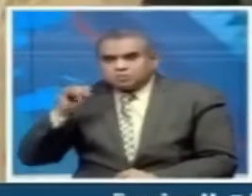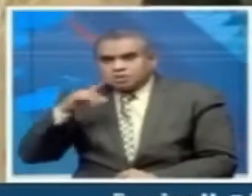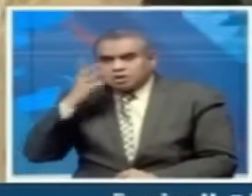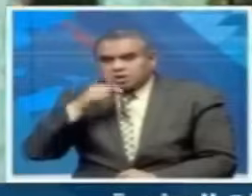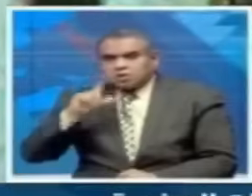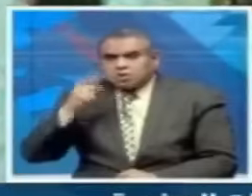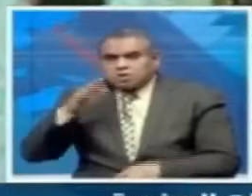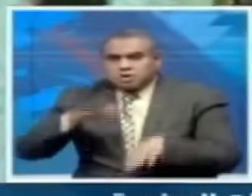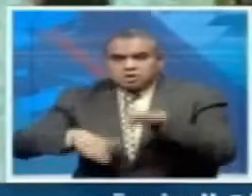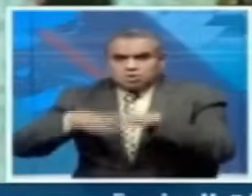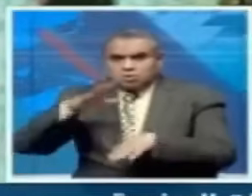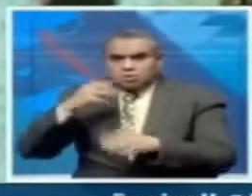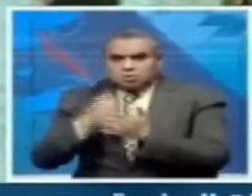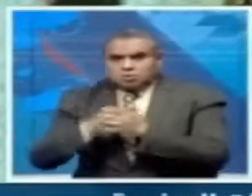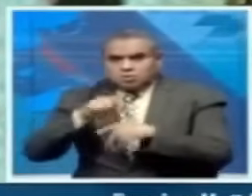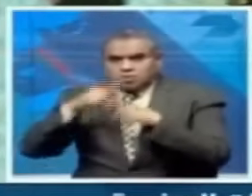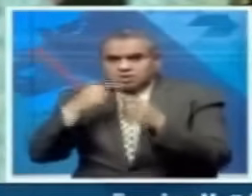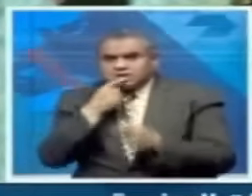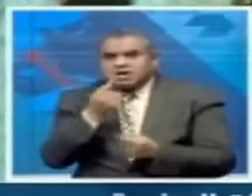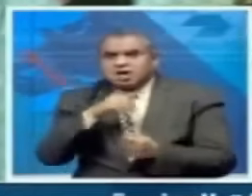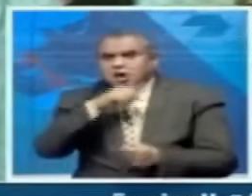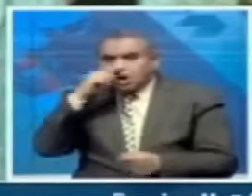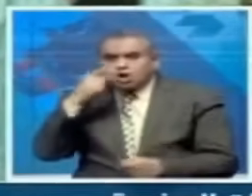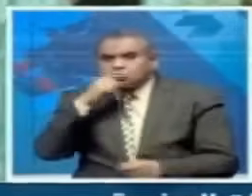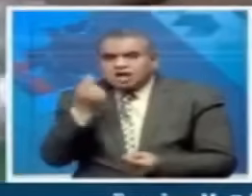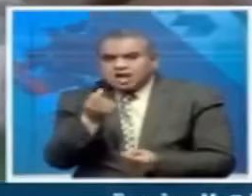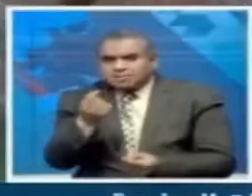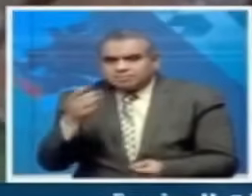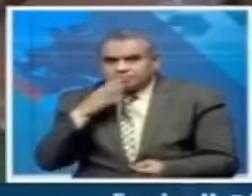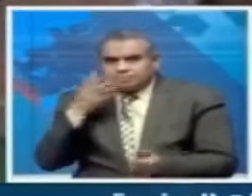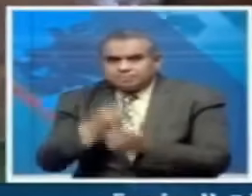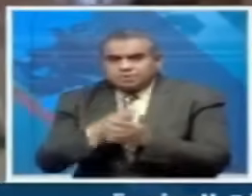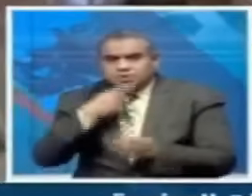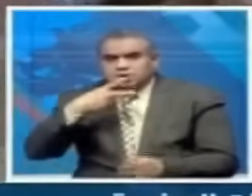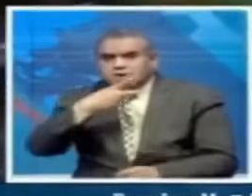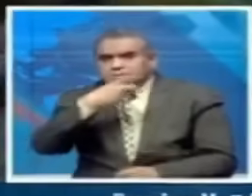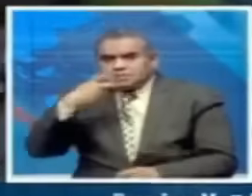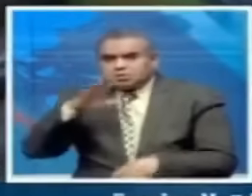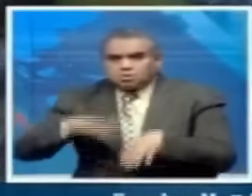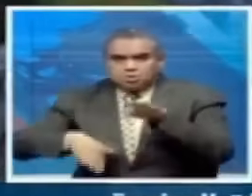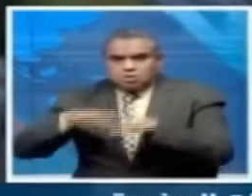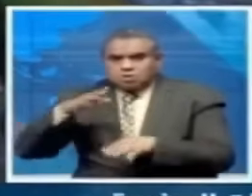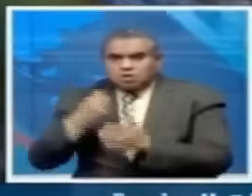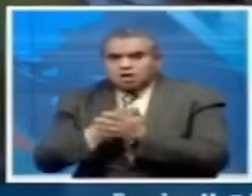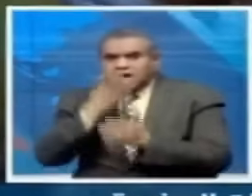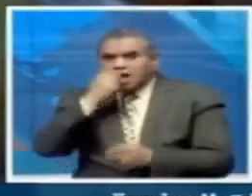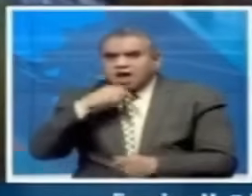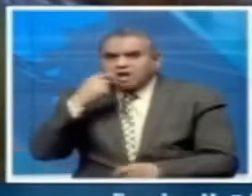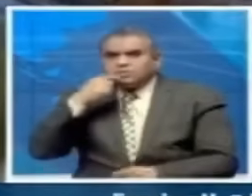و3515 كيلوغرام بذور خشخاش و200 كيلوغرام هايدرو